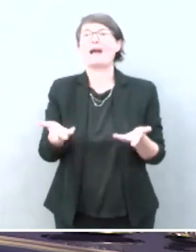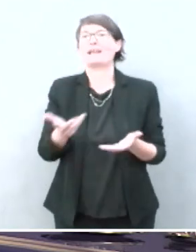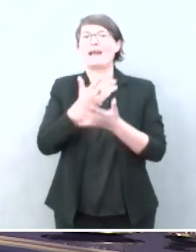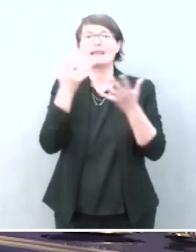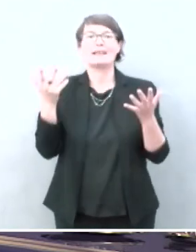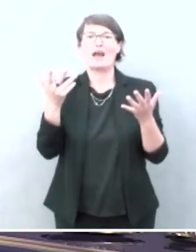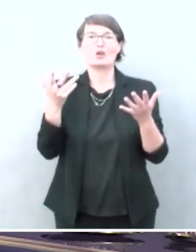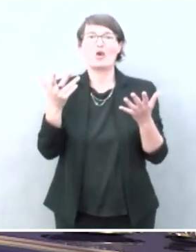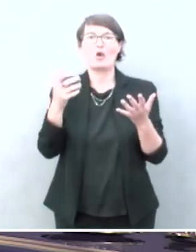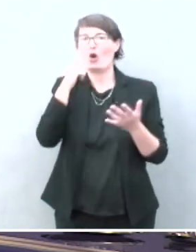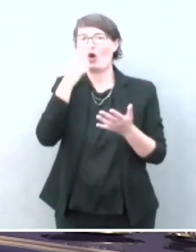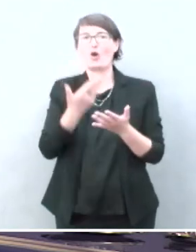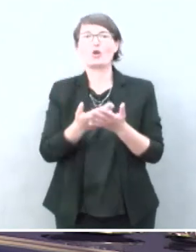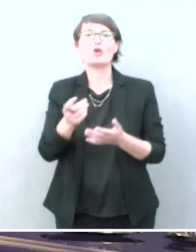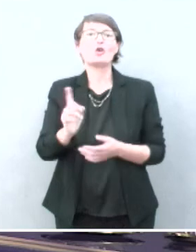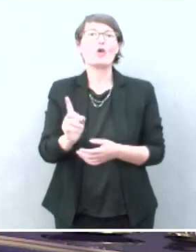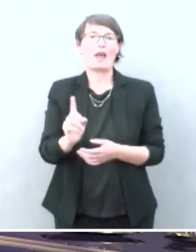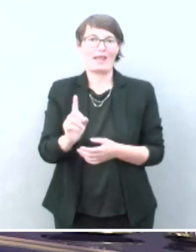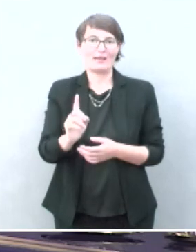elusiva,